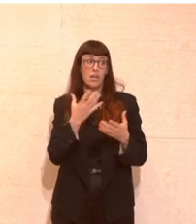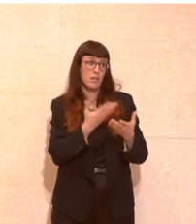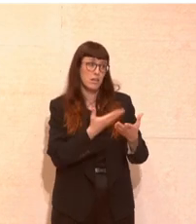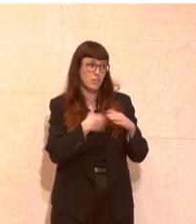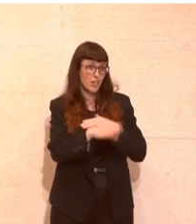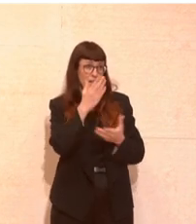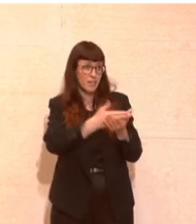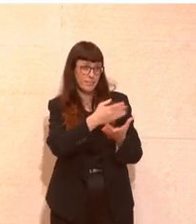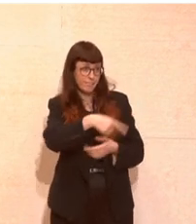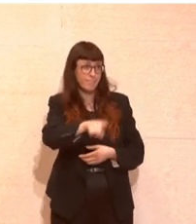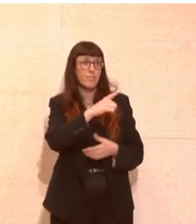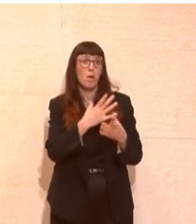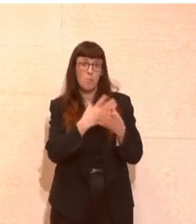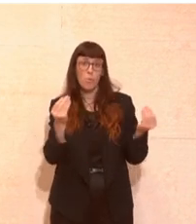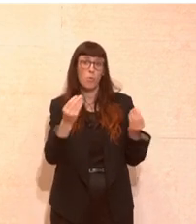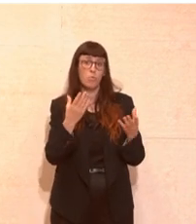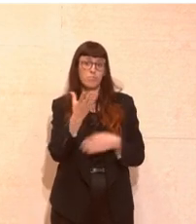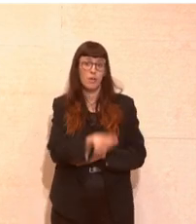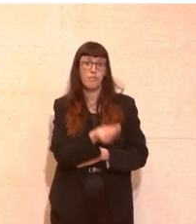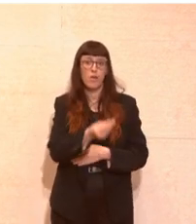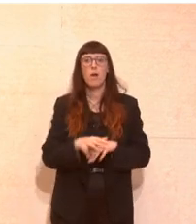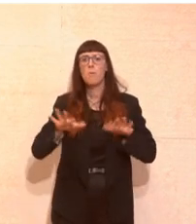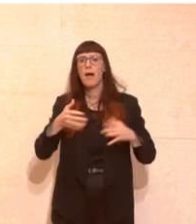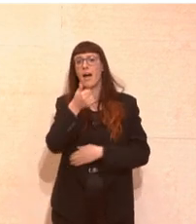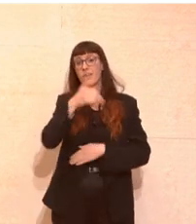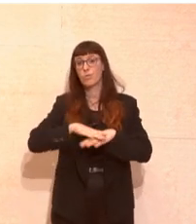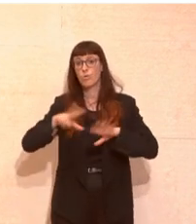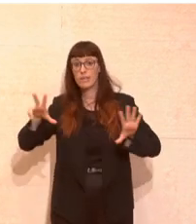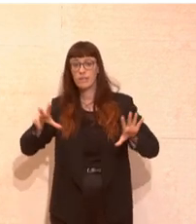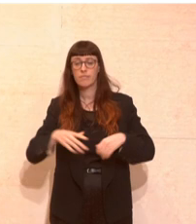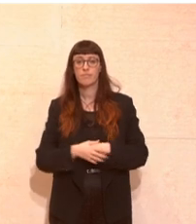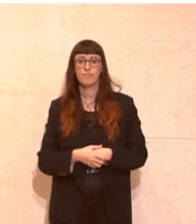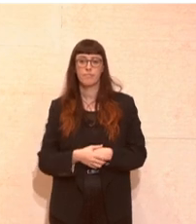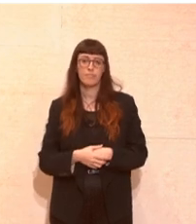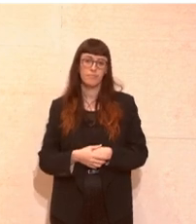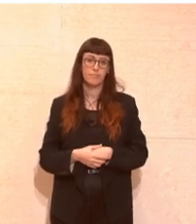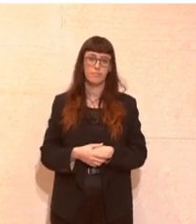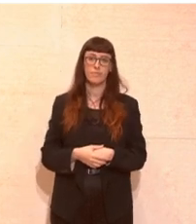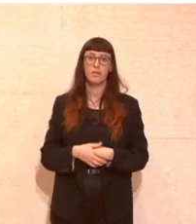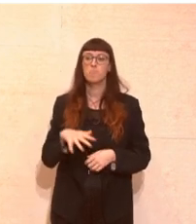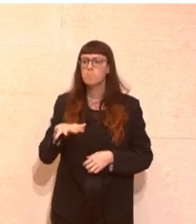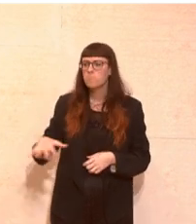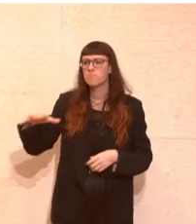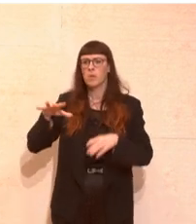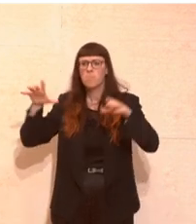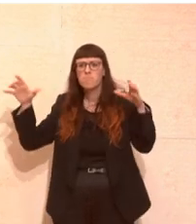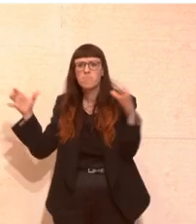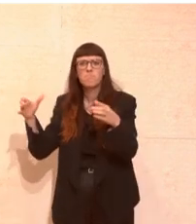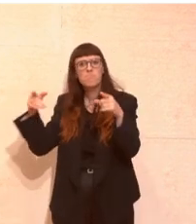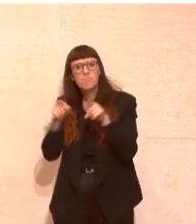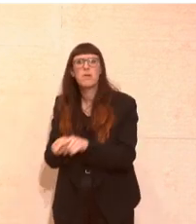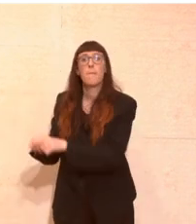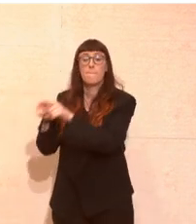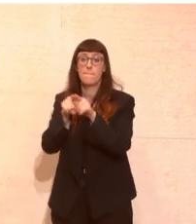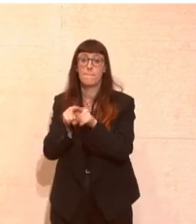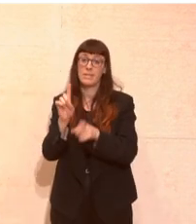Donc un enfant sur 8 environ serait touché. Et c'est bien sûr un groupe extrêmement hétérogène. Donc c'est difficile de résumer la